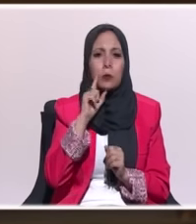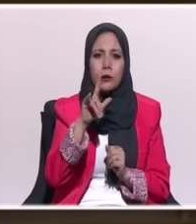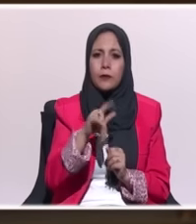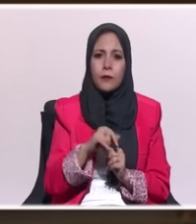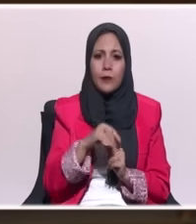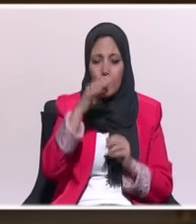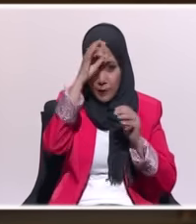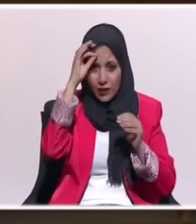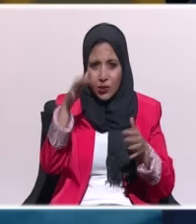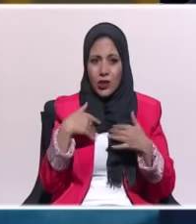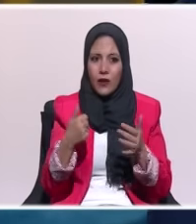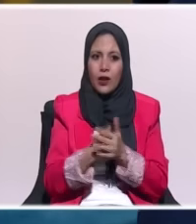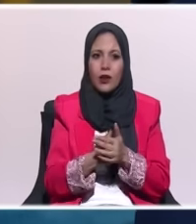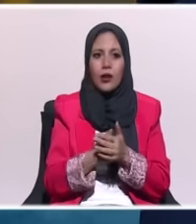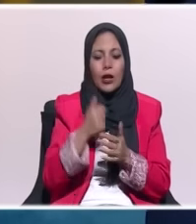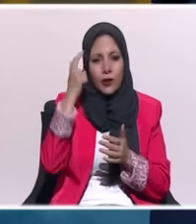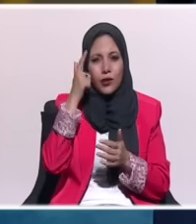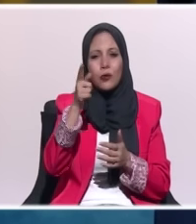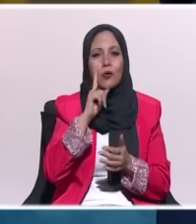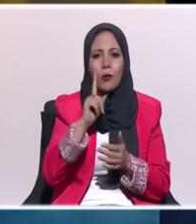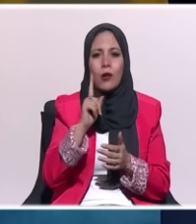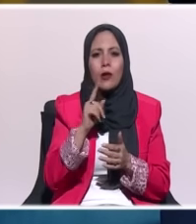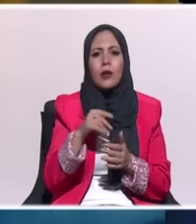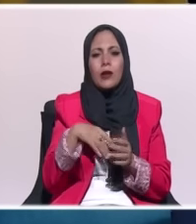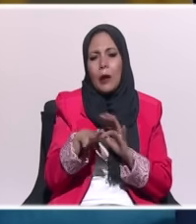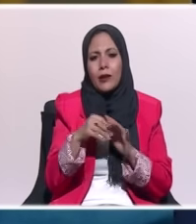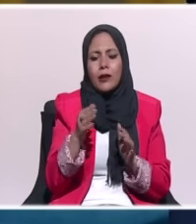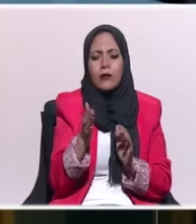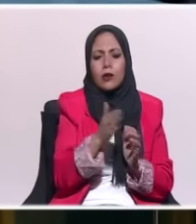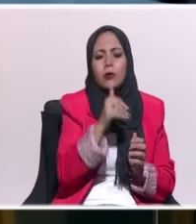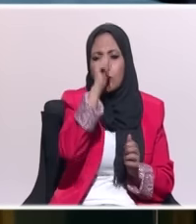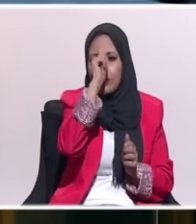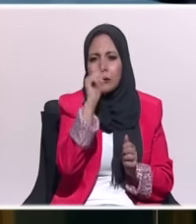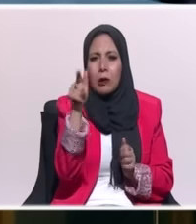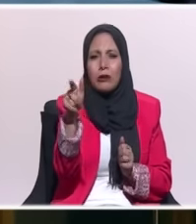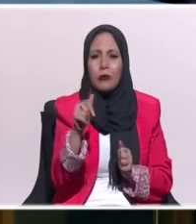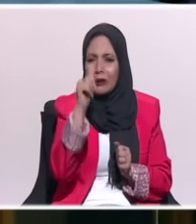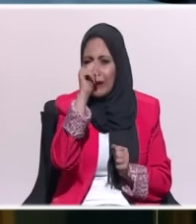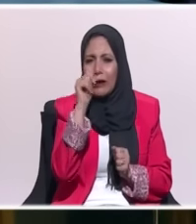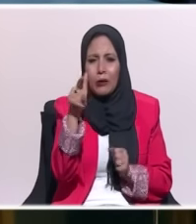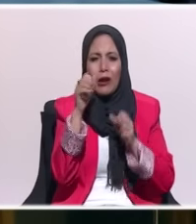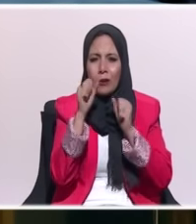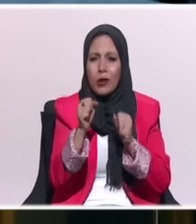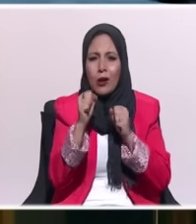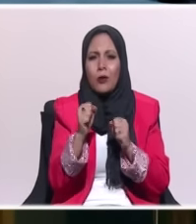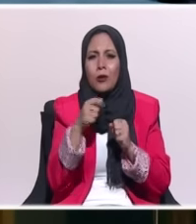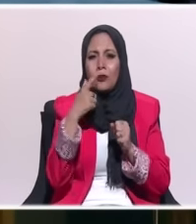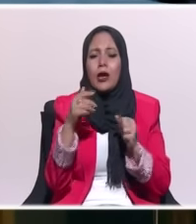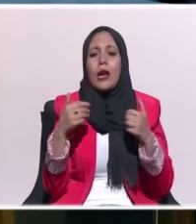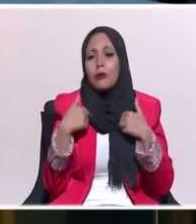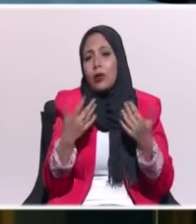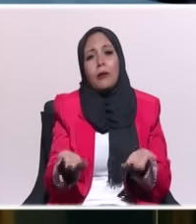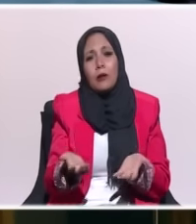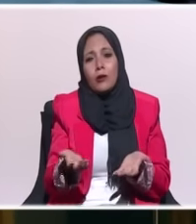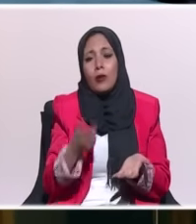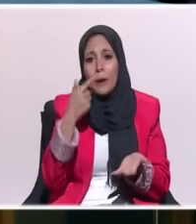ماما مش ماما عملت ايه؟ خدت جنب، خدت جنب وخصمتني وبقيت تخانقني وبقيت ازعل معاها. اقول لها انت يعني ده كذا، واي